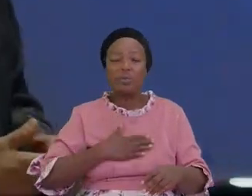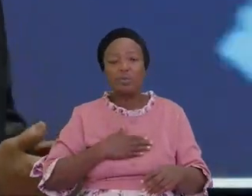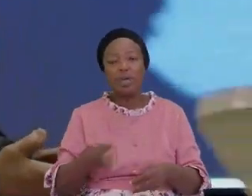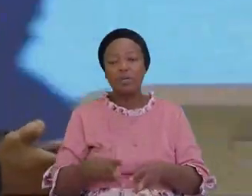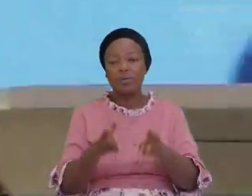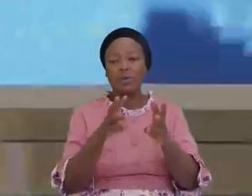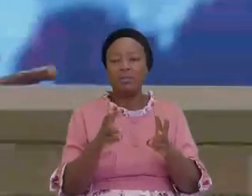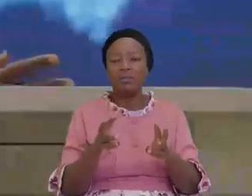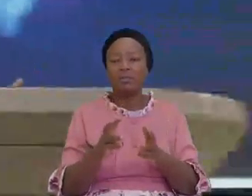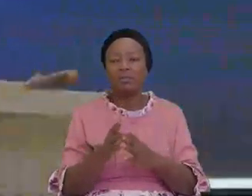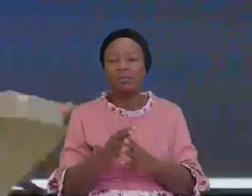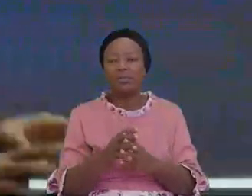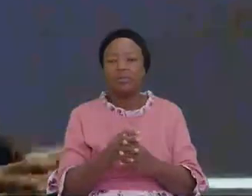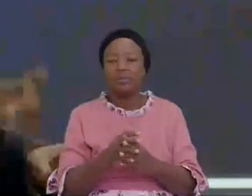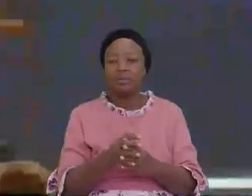ma volonté.